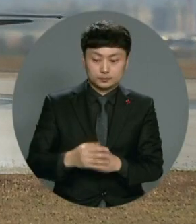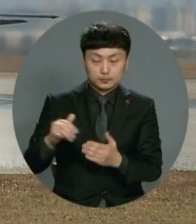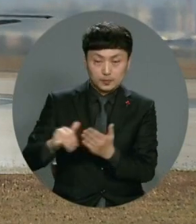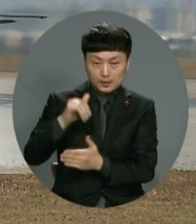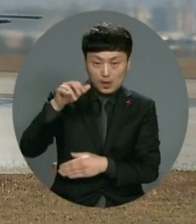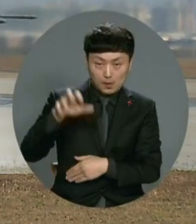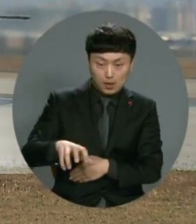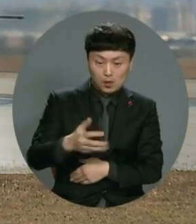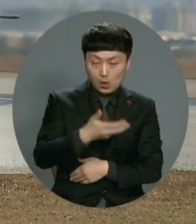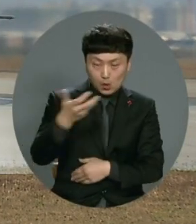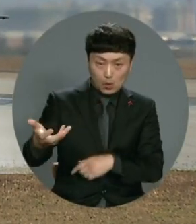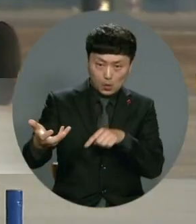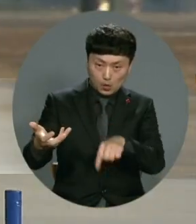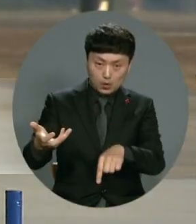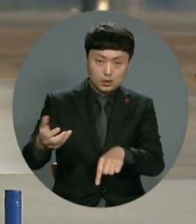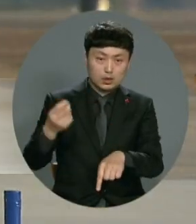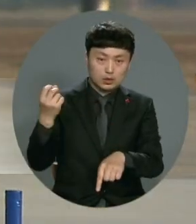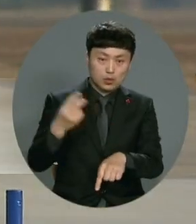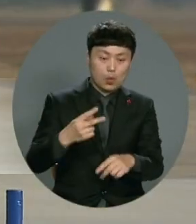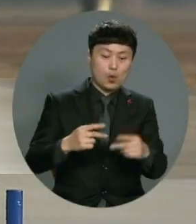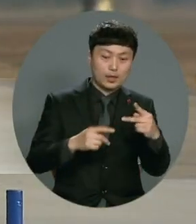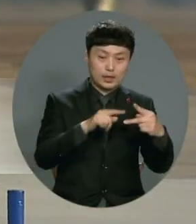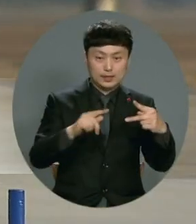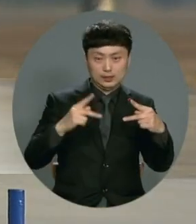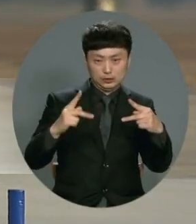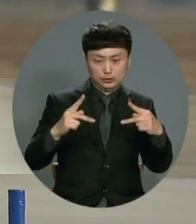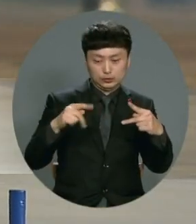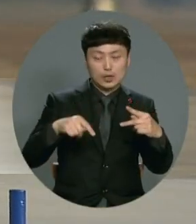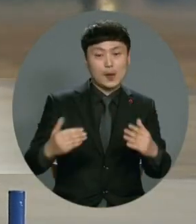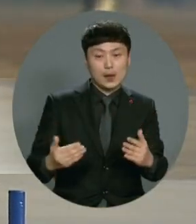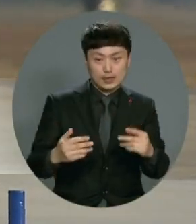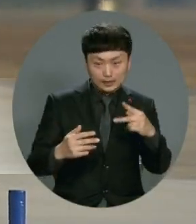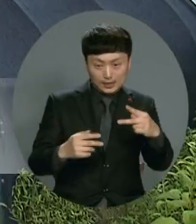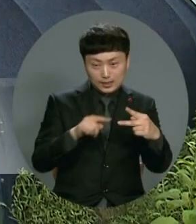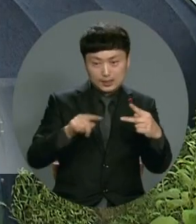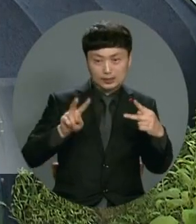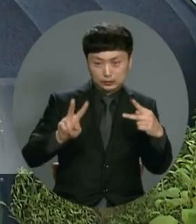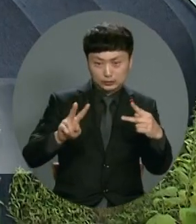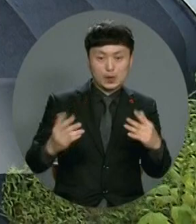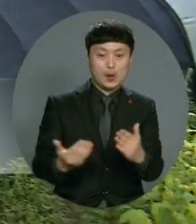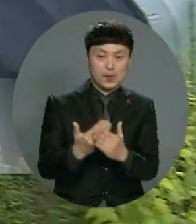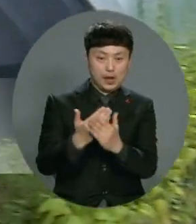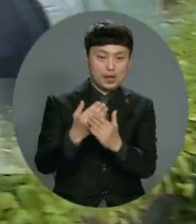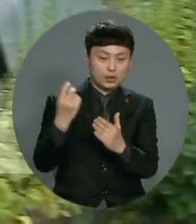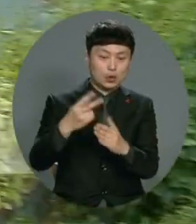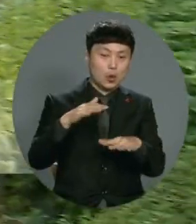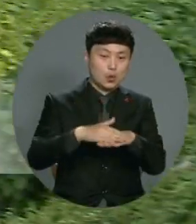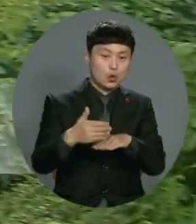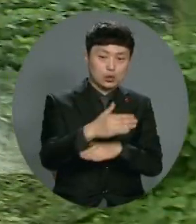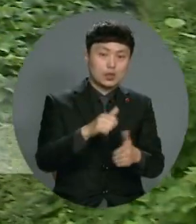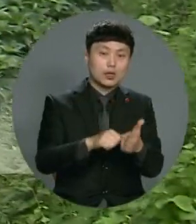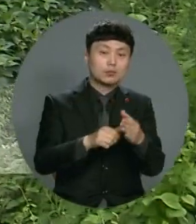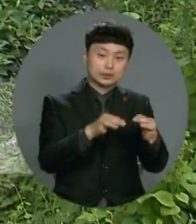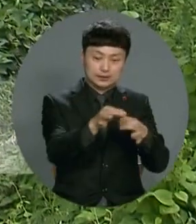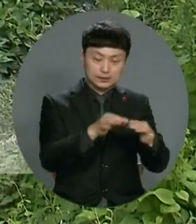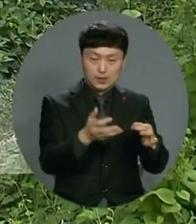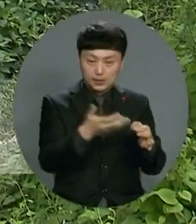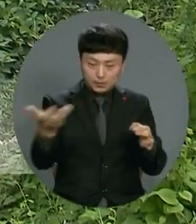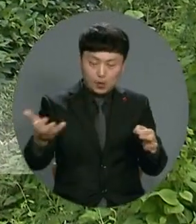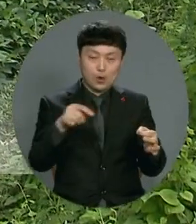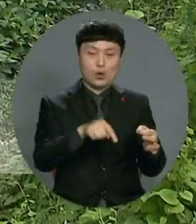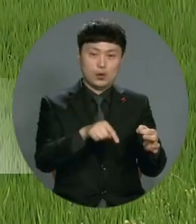관련된 후적지 개발 지역인 K2 공항터가 개발제한 구역입니다 농수산물 도매시장 이전 후보지 가운데